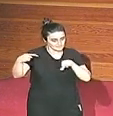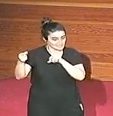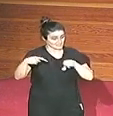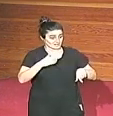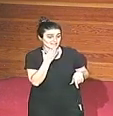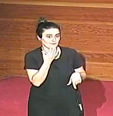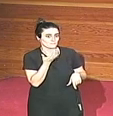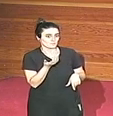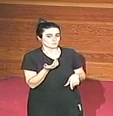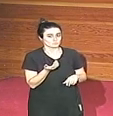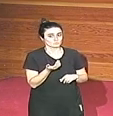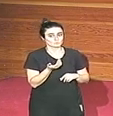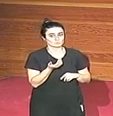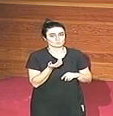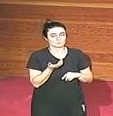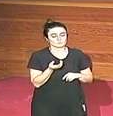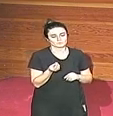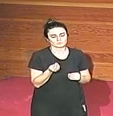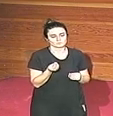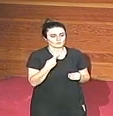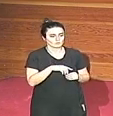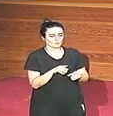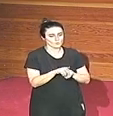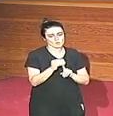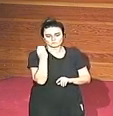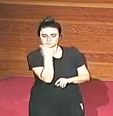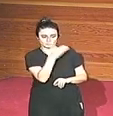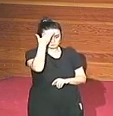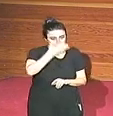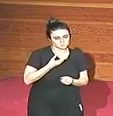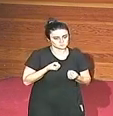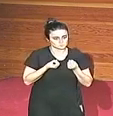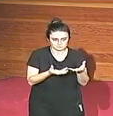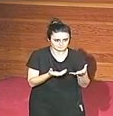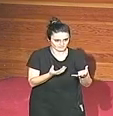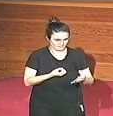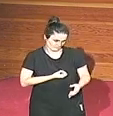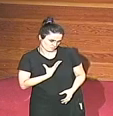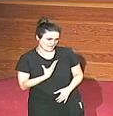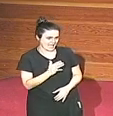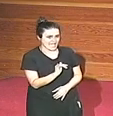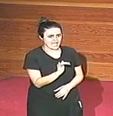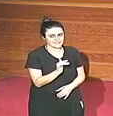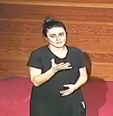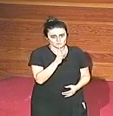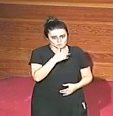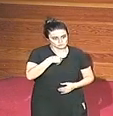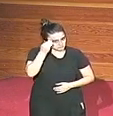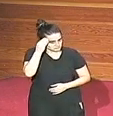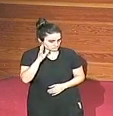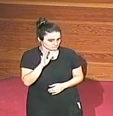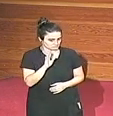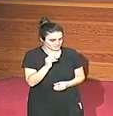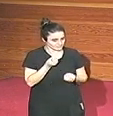modu, ez dakit, hotzean, edo hor badago, ez? Eta nik uste dut hori azpimarratzea importantea dela, beraz, dago kontalaria,